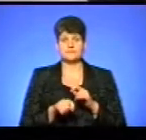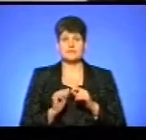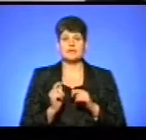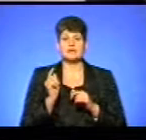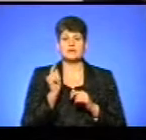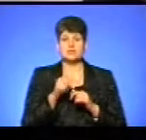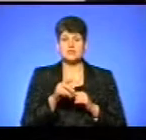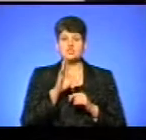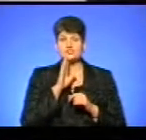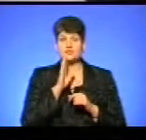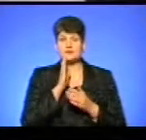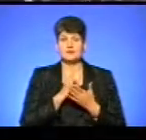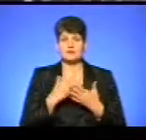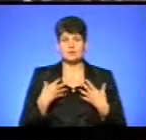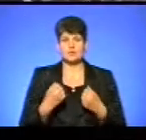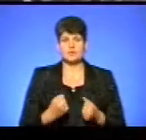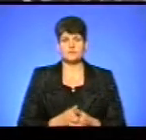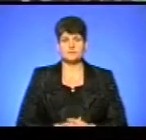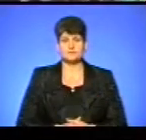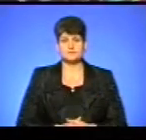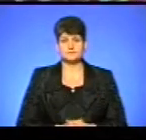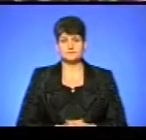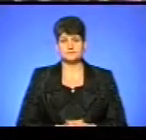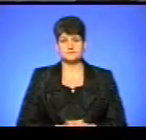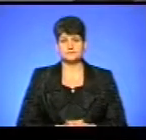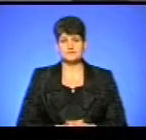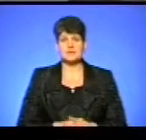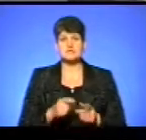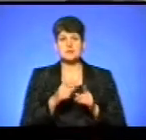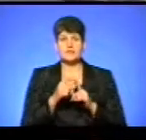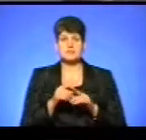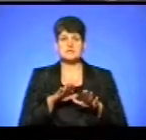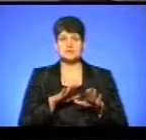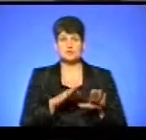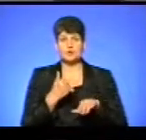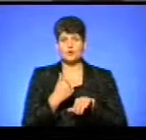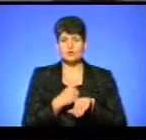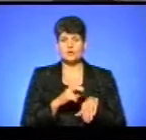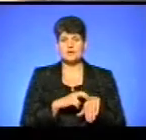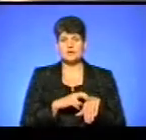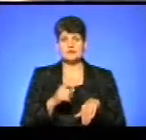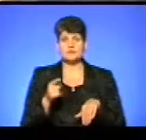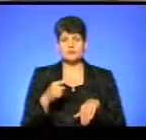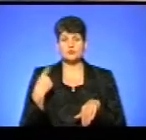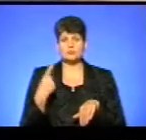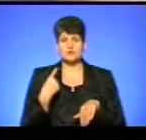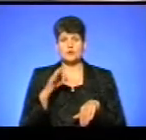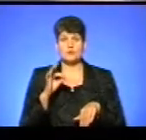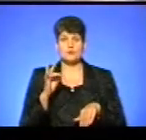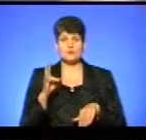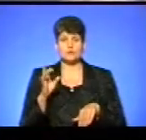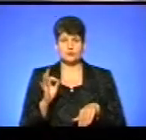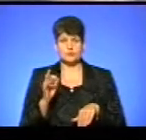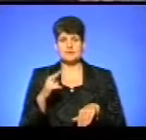тоді жінка стає здоровою. За словами заступника головного лікаря Тернопільського обласного